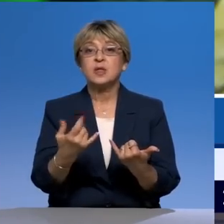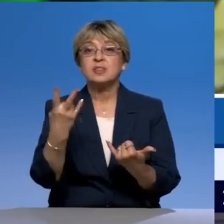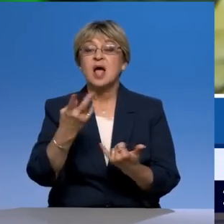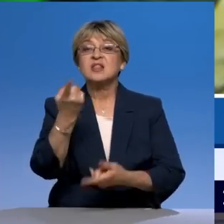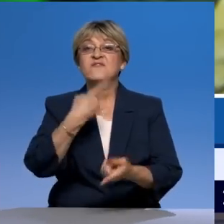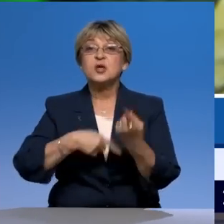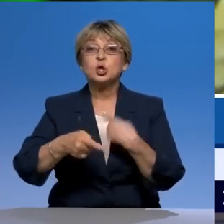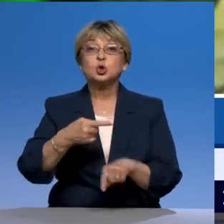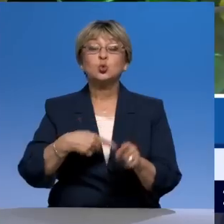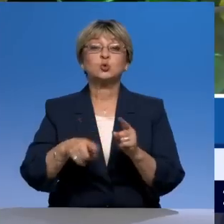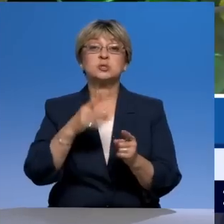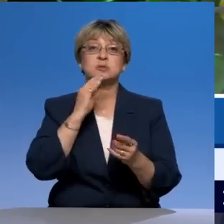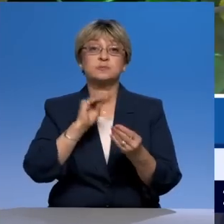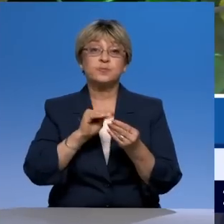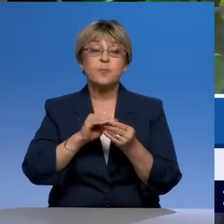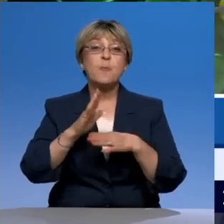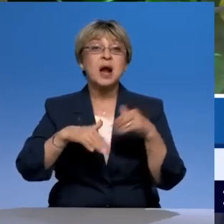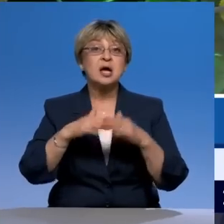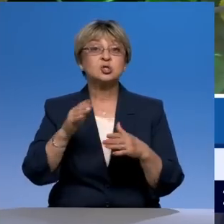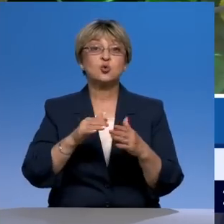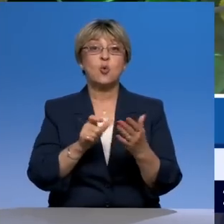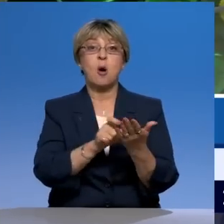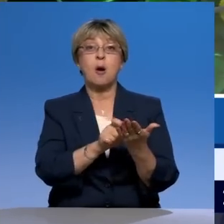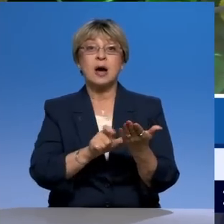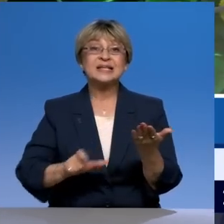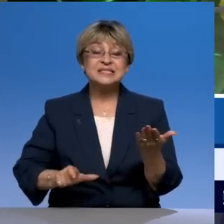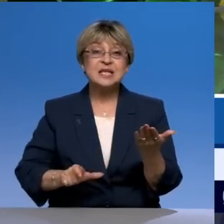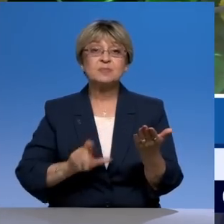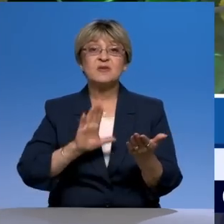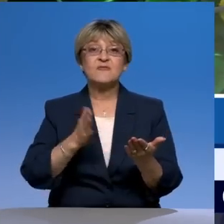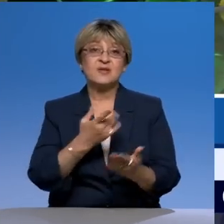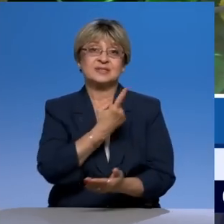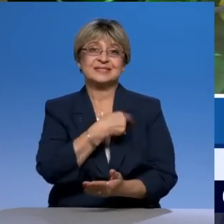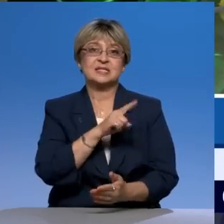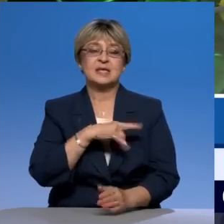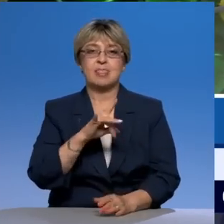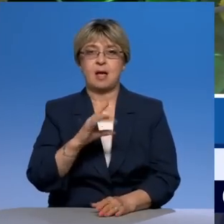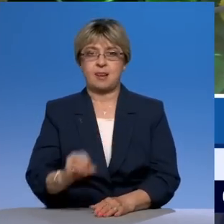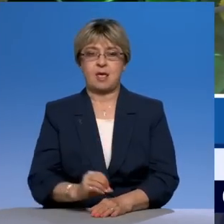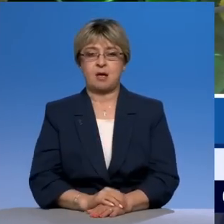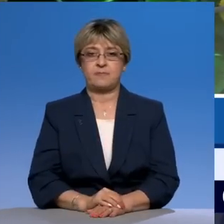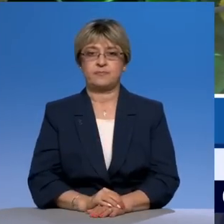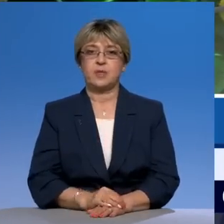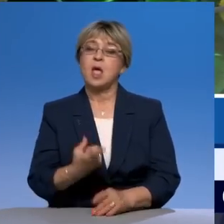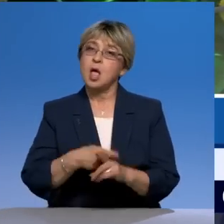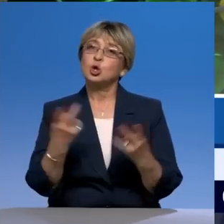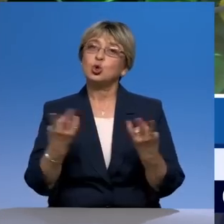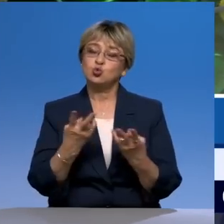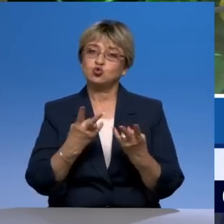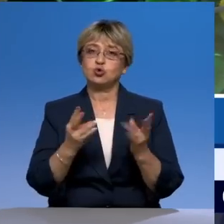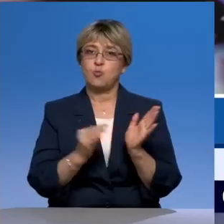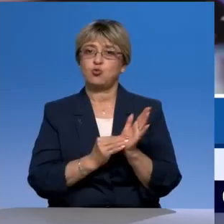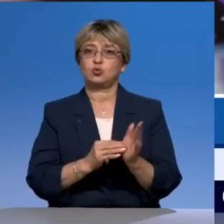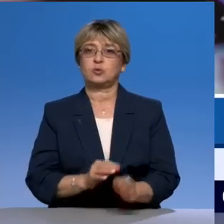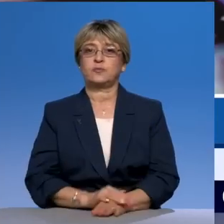практику выписки рецептов в стационаре. Это тоже облегчит немножко жизнь. То есть это такой нужный пункт. А вот еще интересно, что